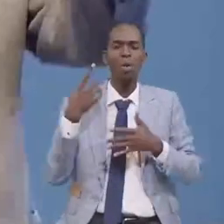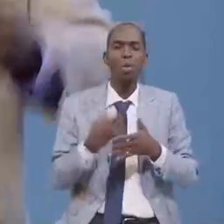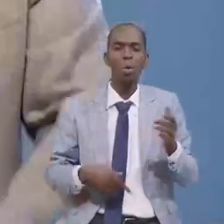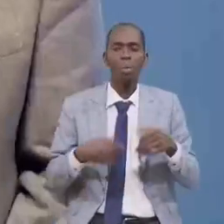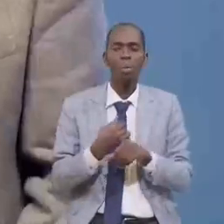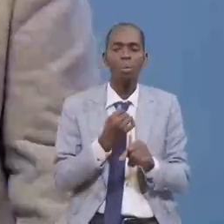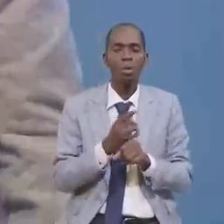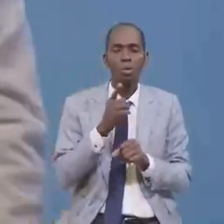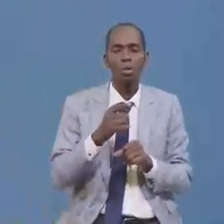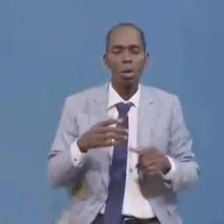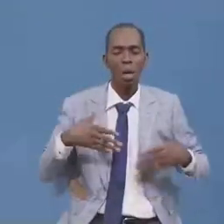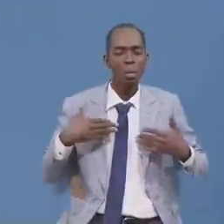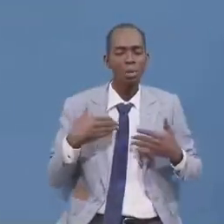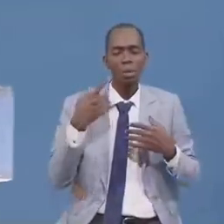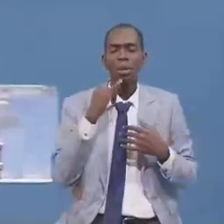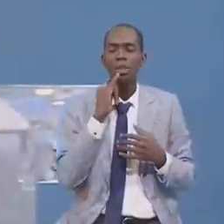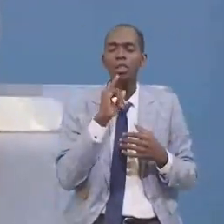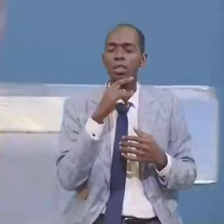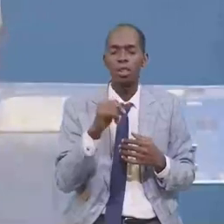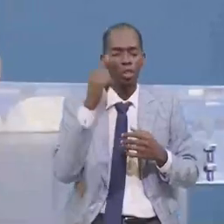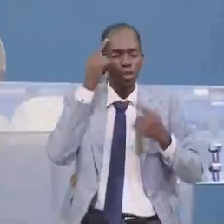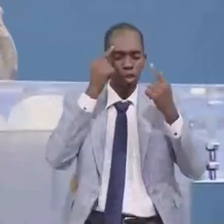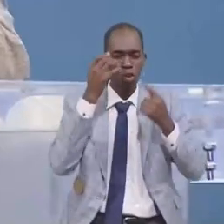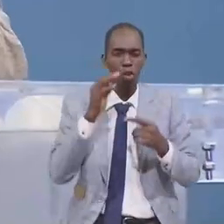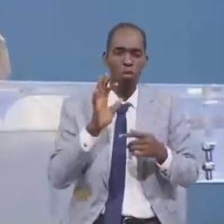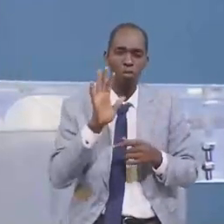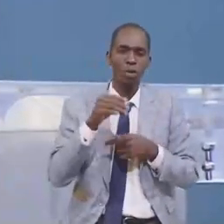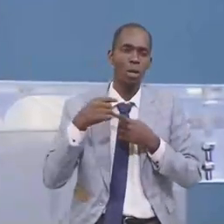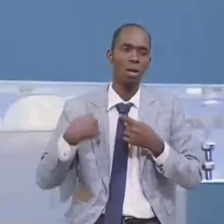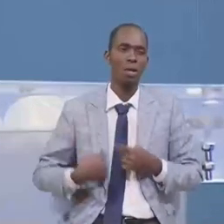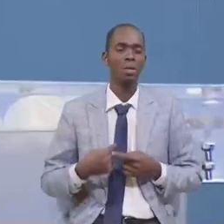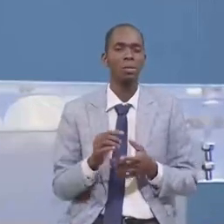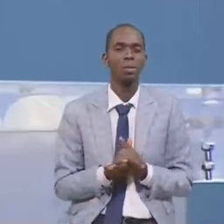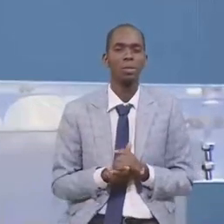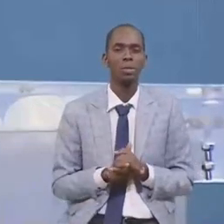J'ai assez pour prendre soin de moi-même. Qu'est-ce qui le rend heureux? Ce sont les pensées de son cœur.